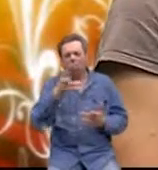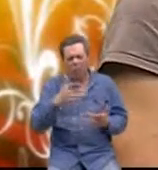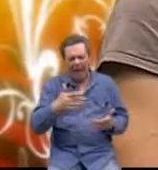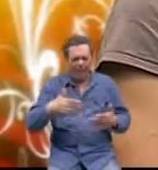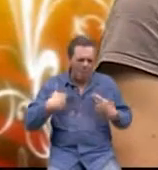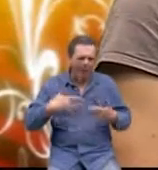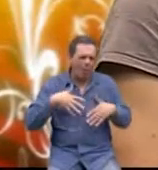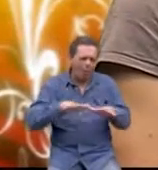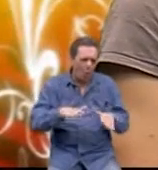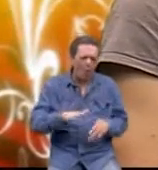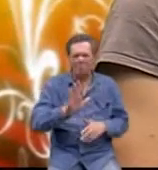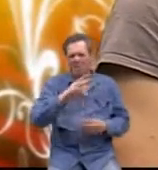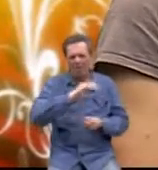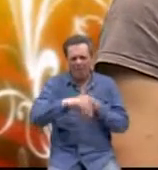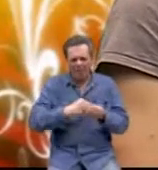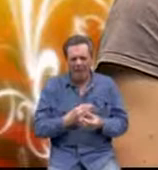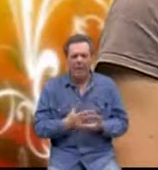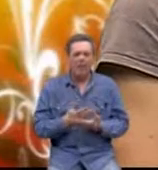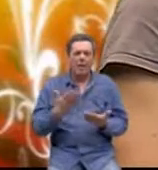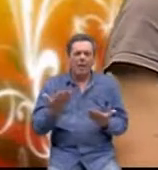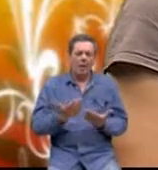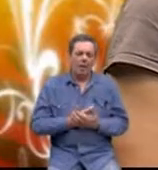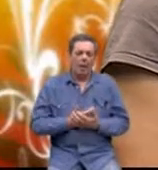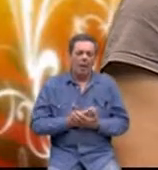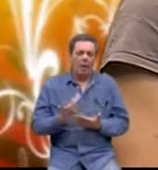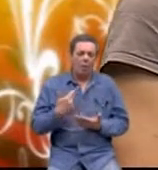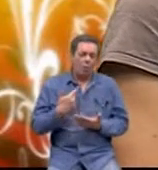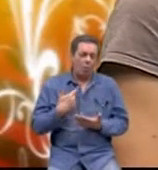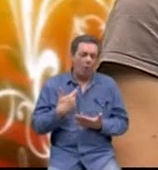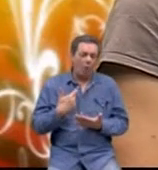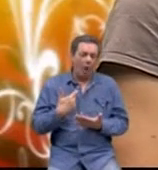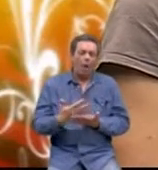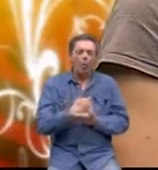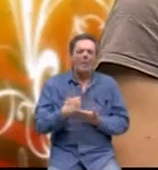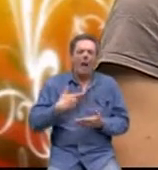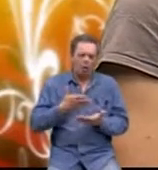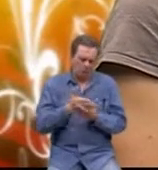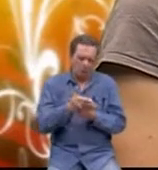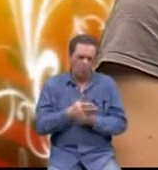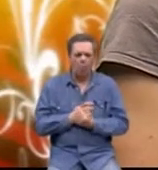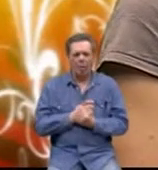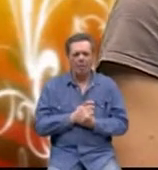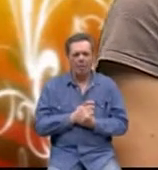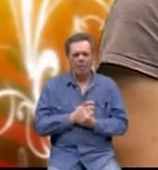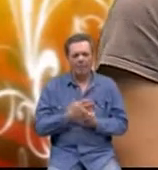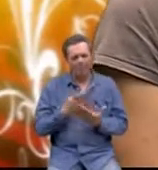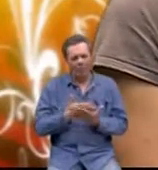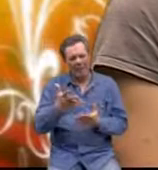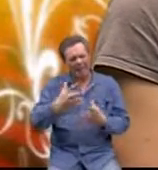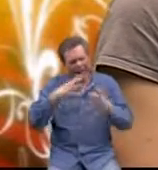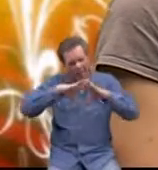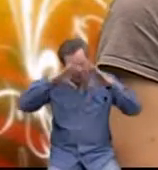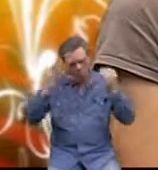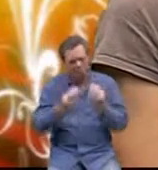mladom osobom ili s njihovom obitelji koja je recimo kod nama koristi neke od naših usluga. Dakle, tako da i ta cijela